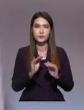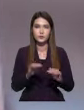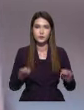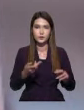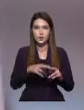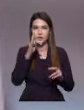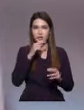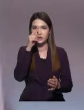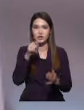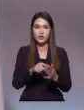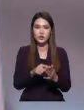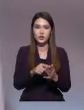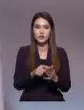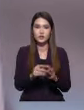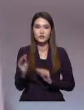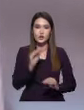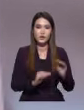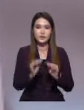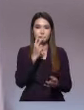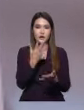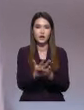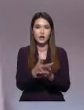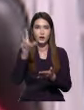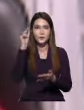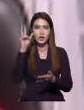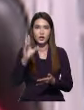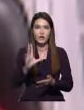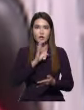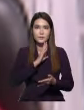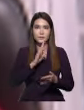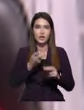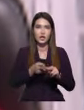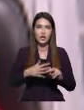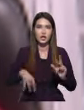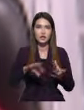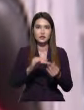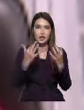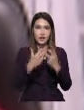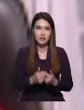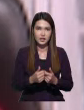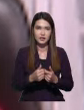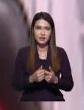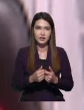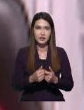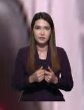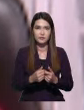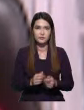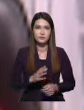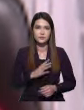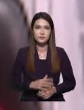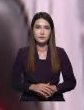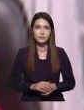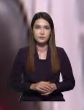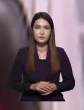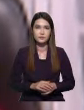жеріне көшіру туралы саясатты үлкен көлемде жүргіздік. Еуропалық әсіресе этностар жаңағы